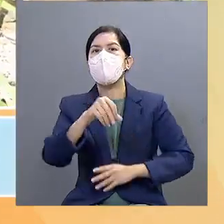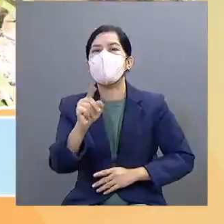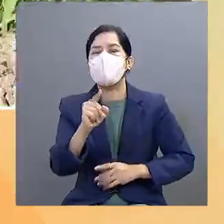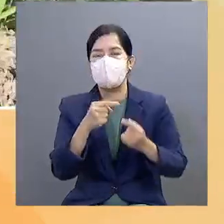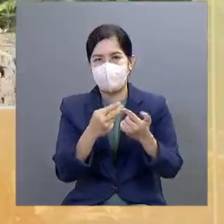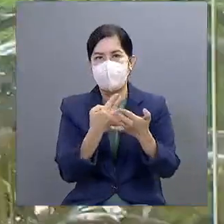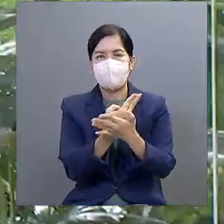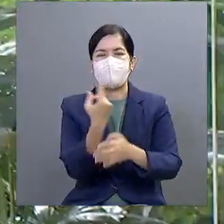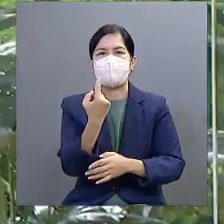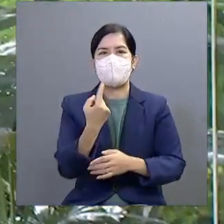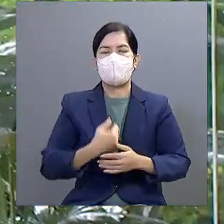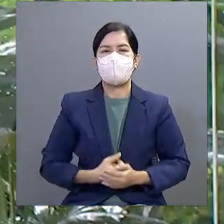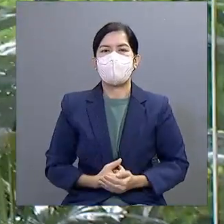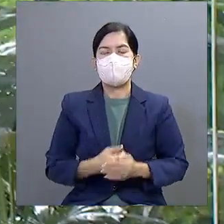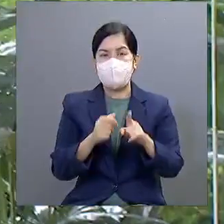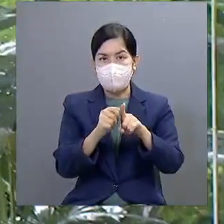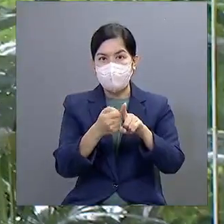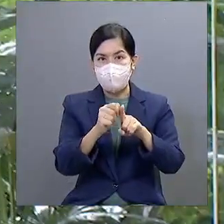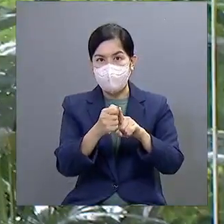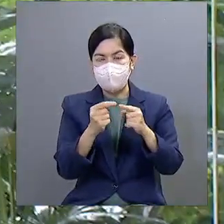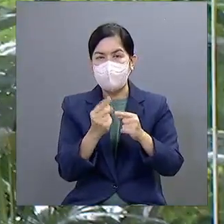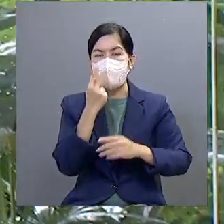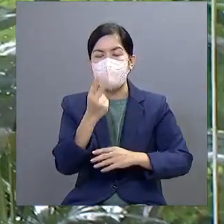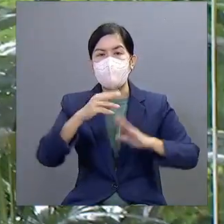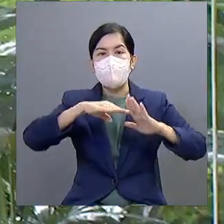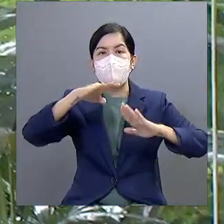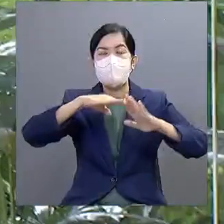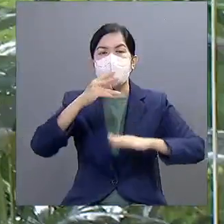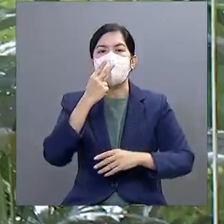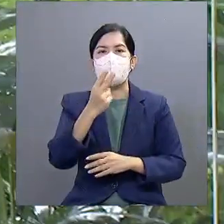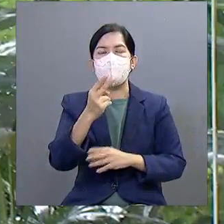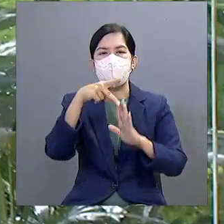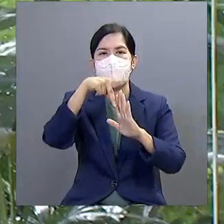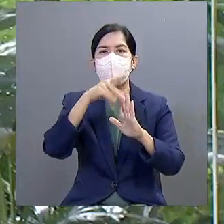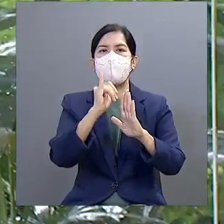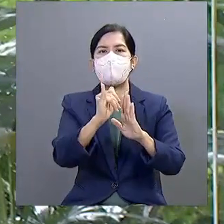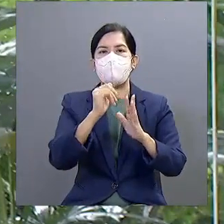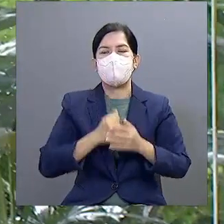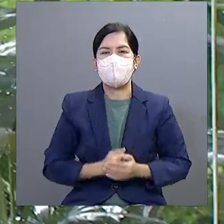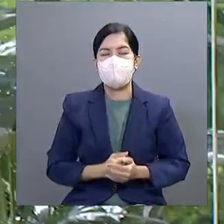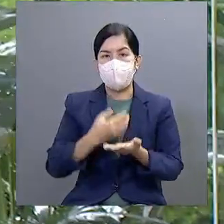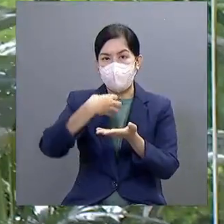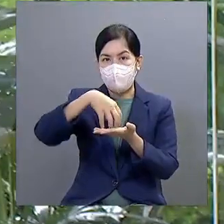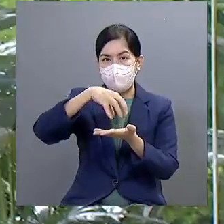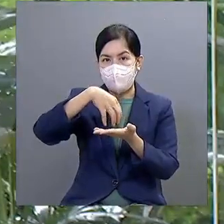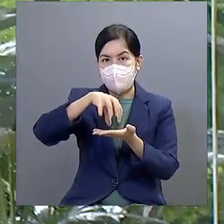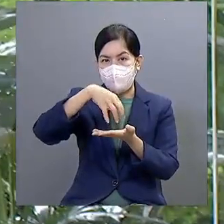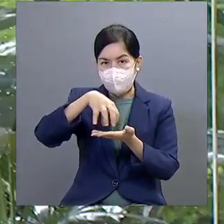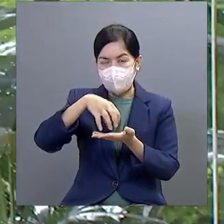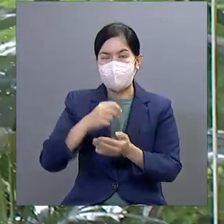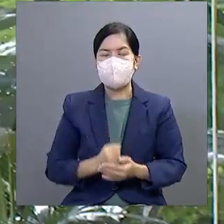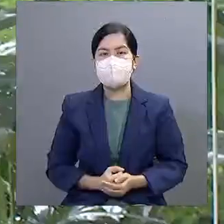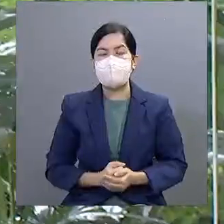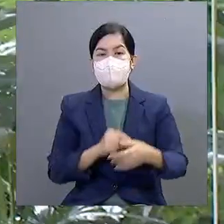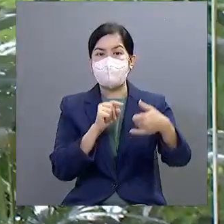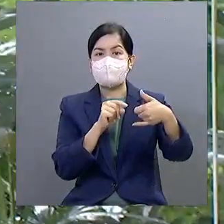ากเรื่องข้าวโพดคุณผู้ชมขึ้นเหนือกันค่ะไปดูที่จังหวัดพะเยานะคะต้องเล่าถึงท่านนี้ค่ะท่านนี้เนี่ยเป็นคนที่จากเป็นพ่อ